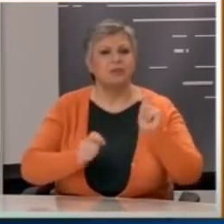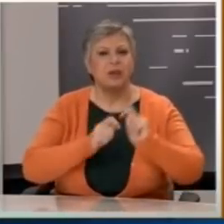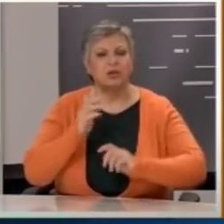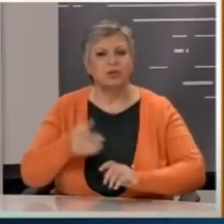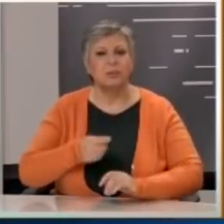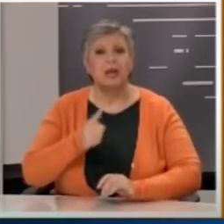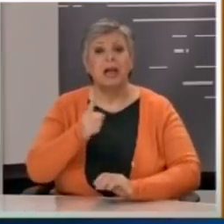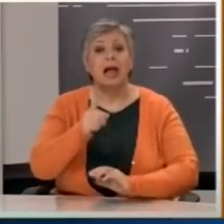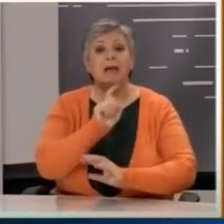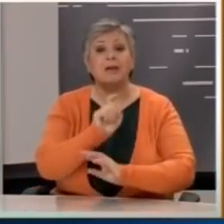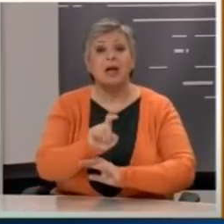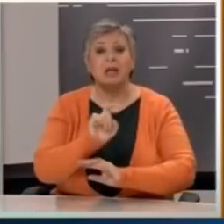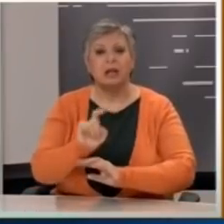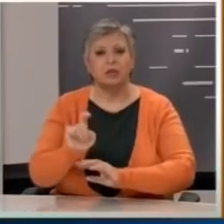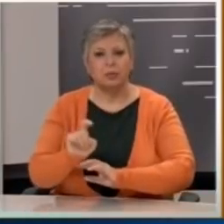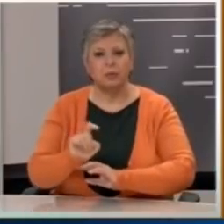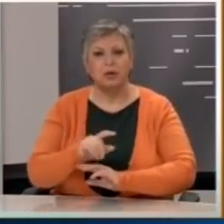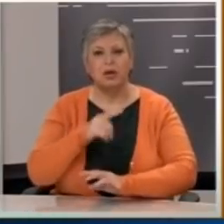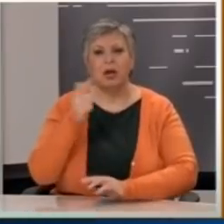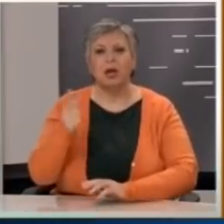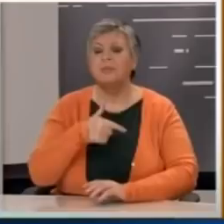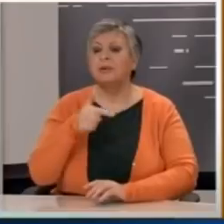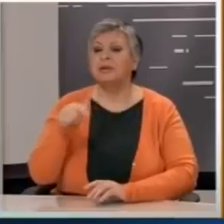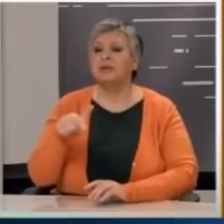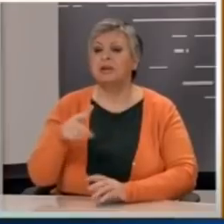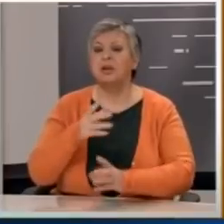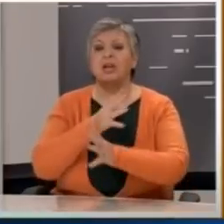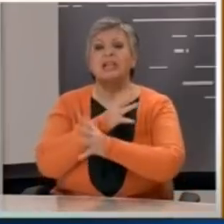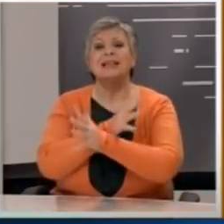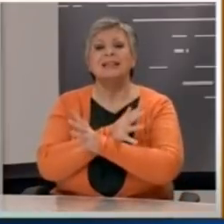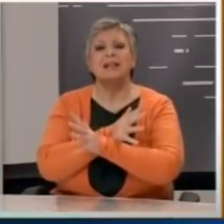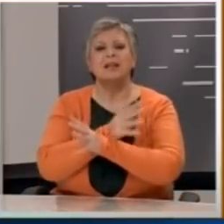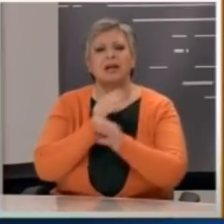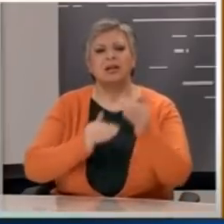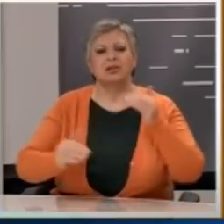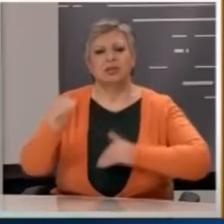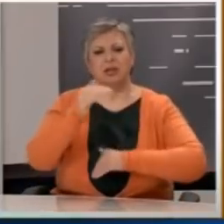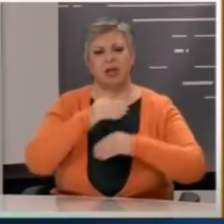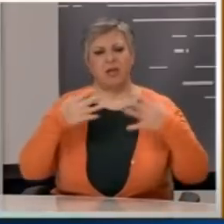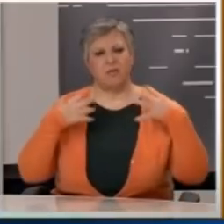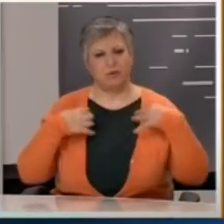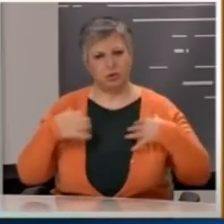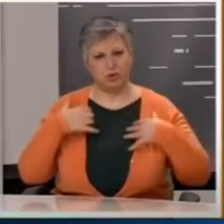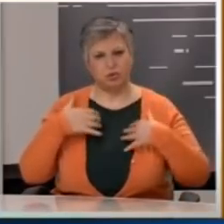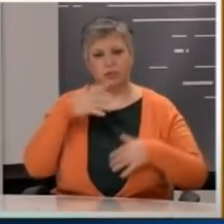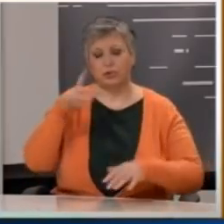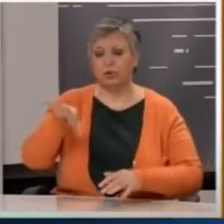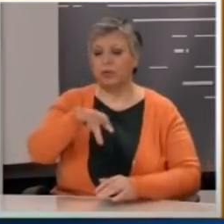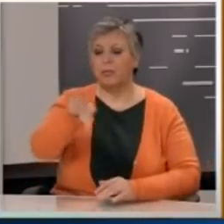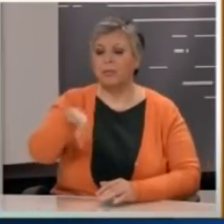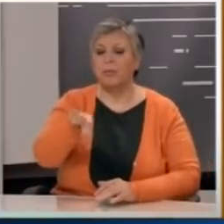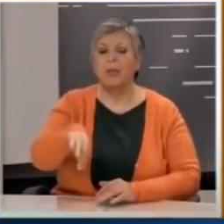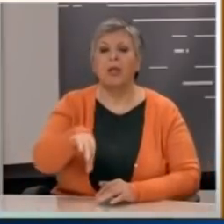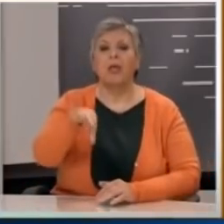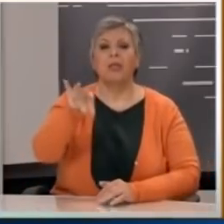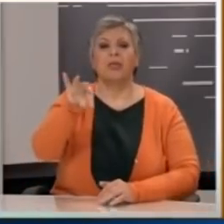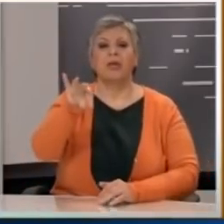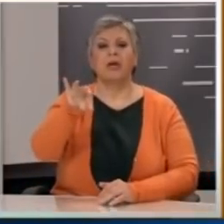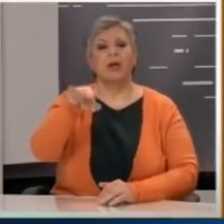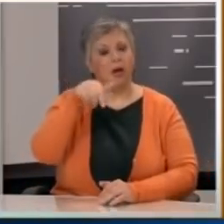έναν εισαγγελέα διακληρώσεως από το Σώμα των Εισαγγελέων Εφετών? Τι θα μας πείραζε δηλαδή να λύσουμε το θέμα